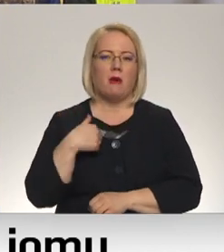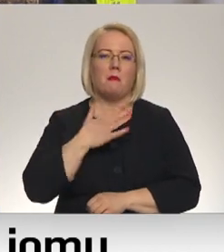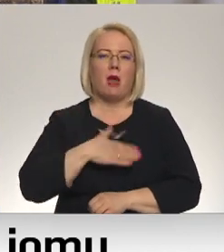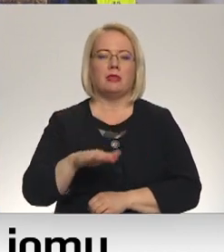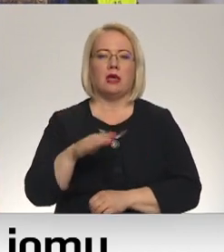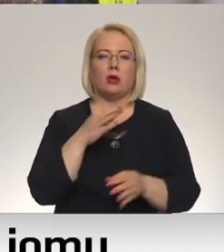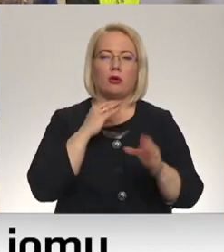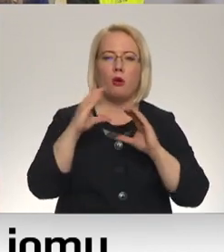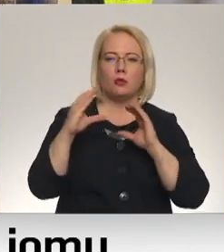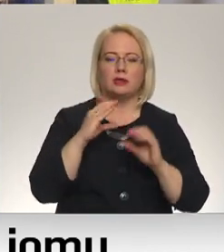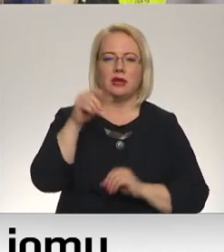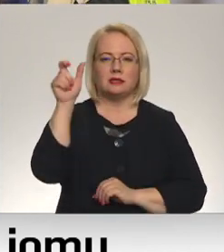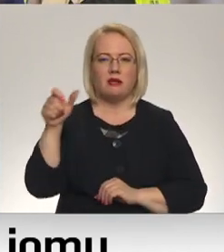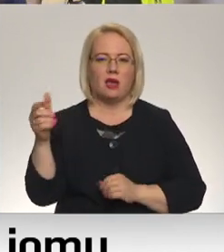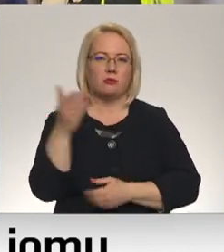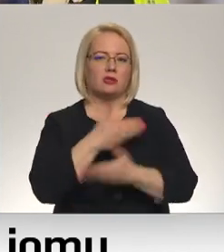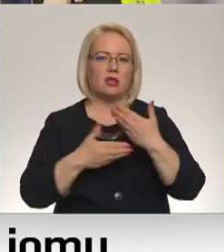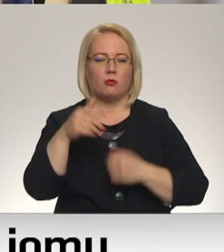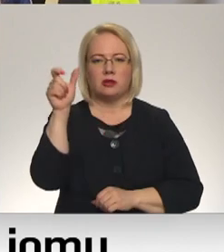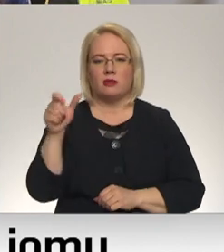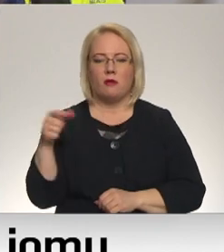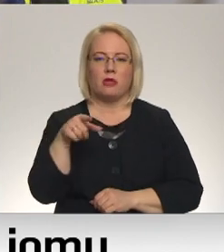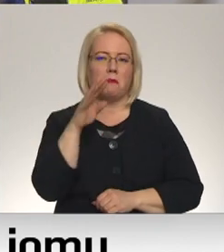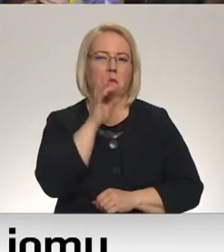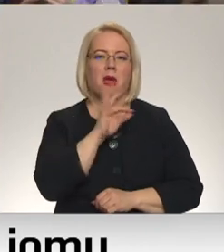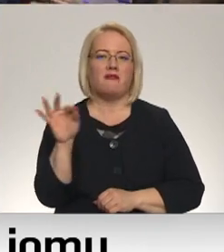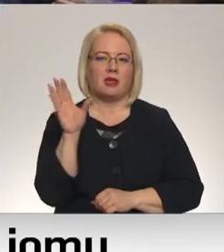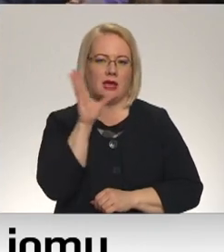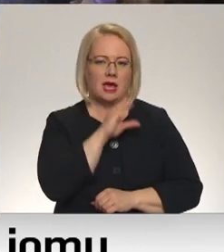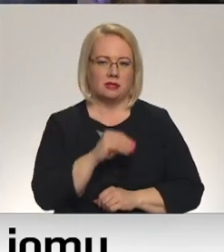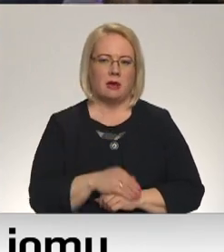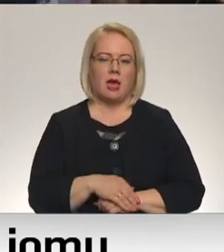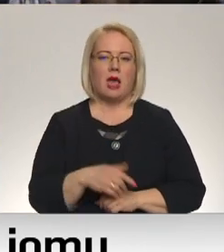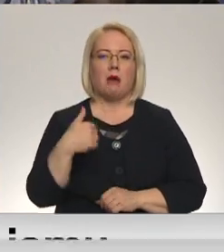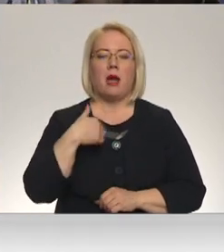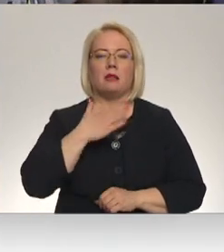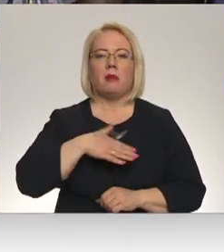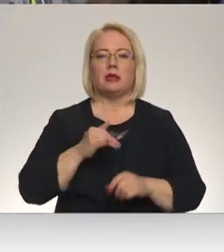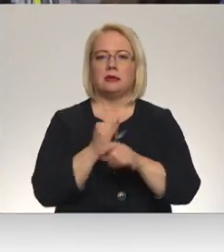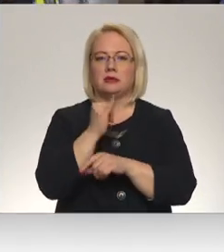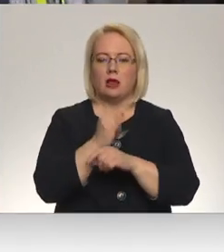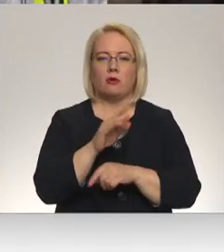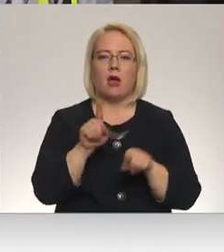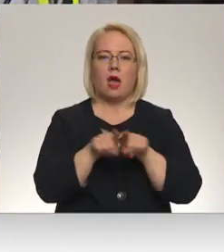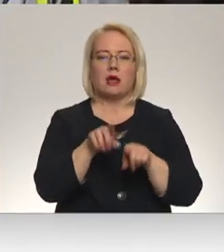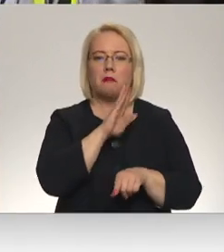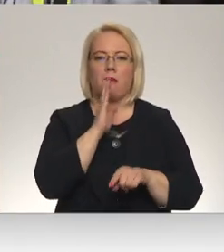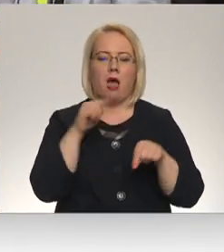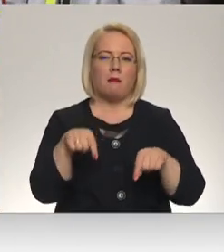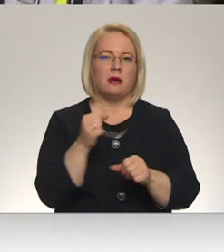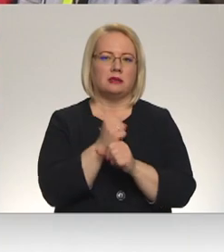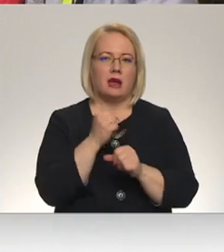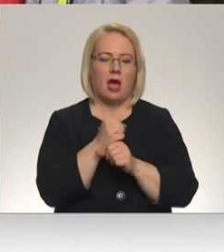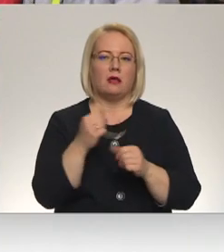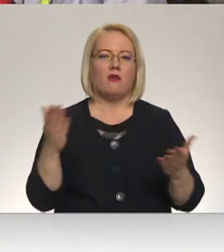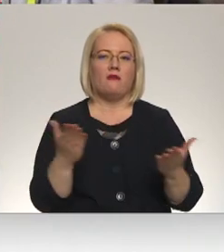cilvēkiem un vispār sadarboties ar cilvēkiem, tā likās perfekta iespēja. Man patīk arī ceļot, un man arī mamata strādā, tā vieglāk tomēr atbraukt